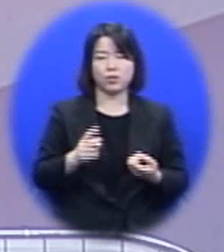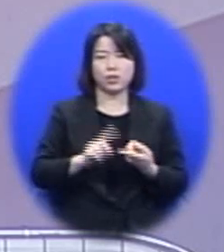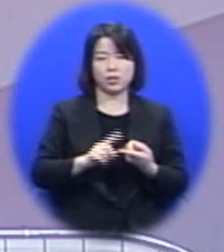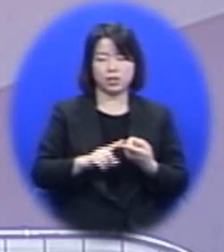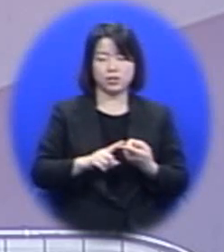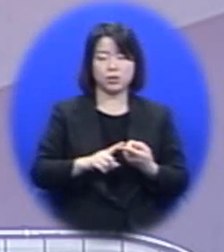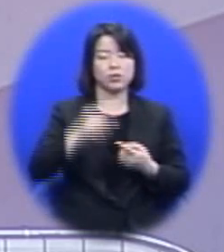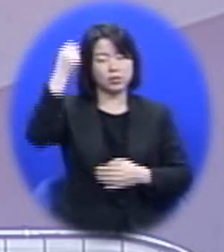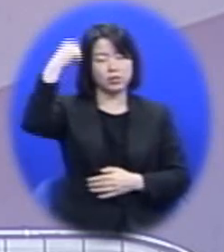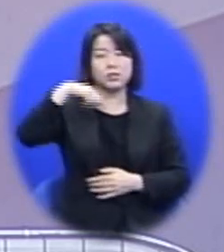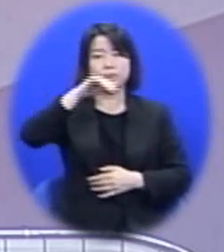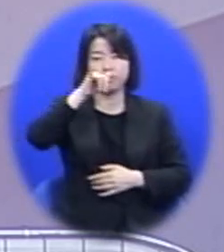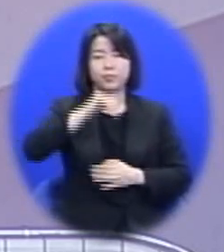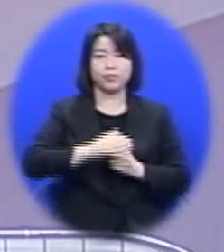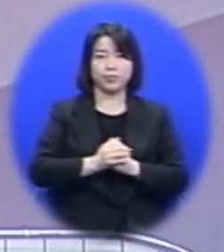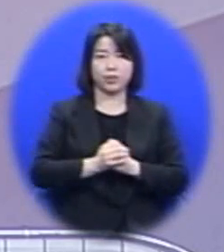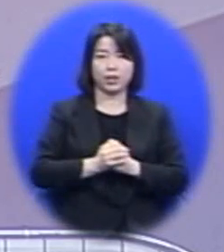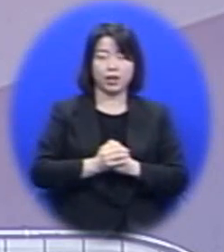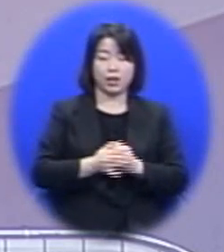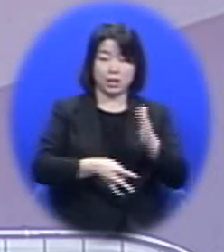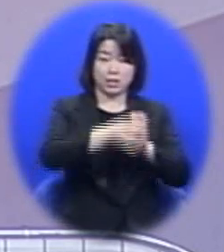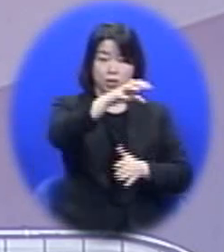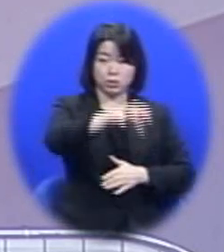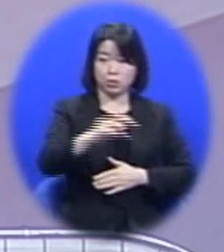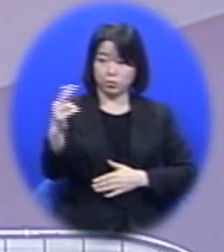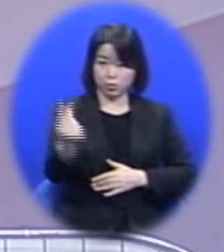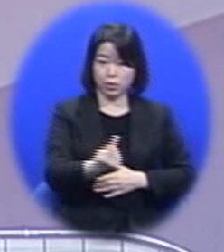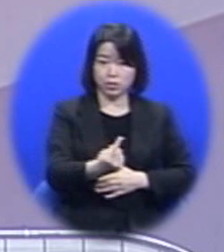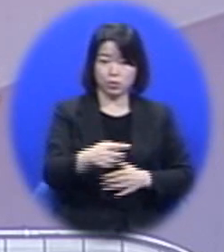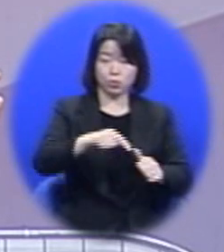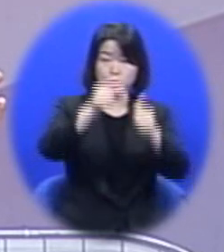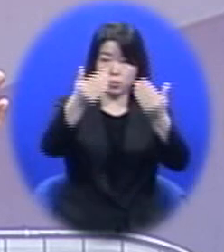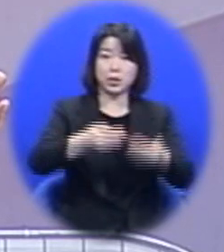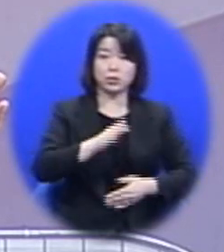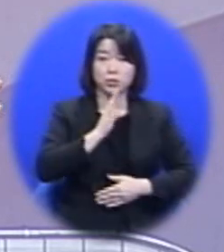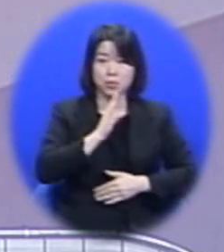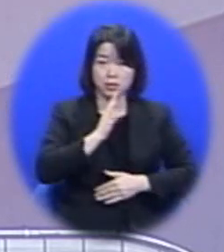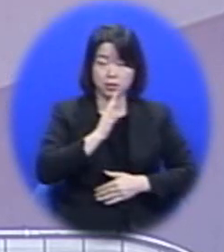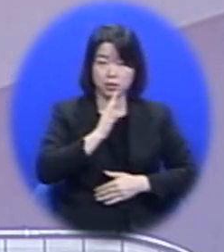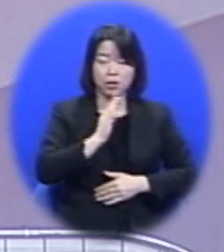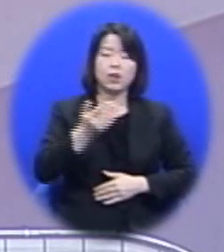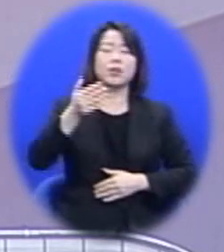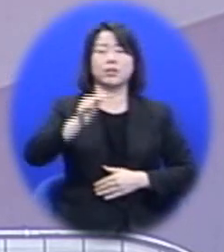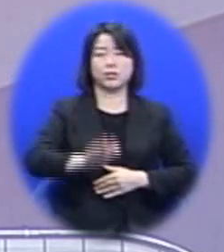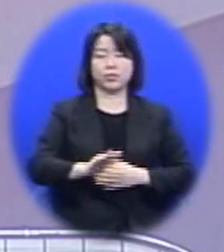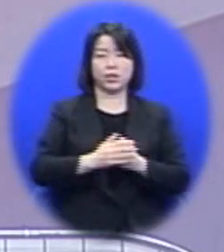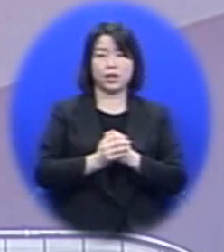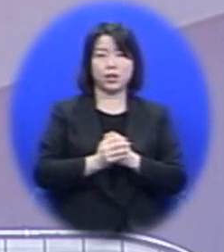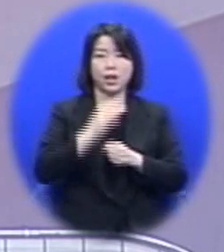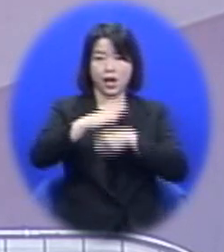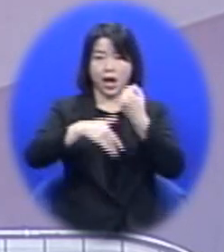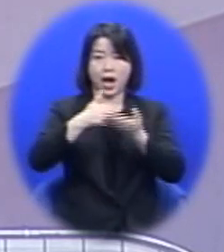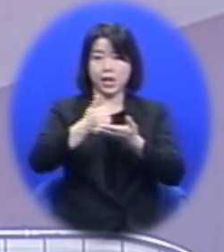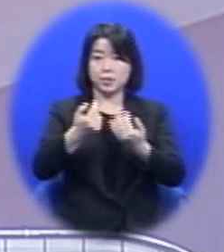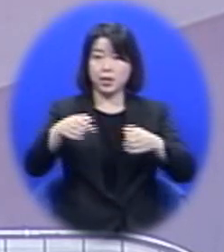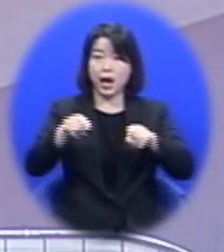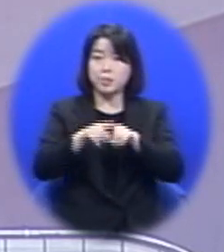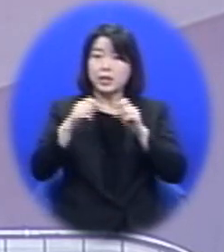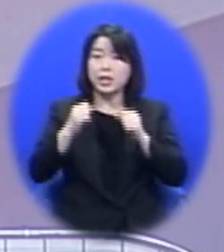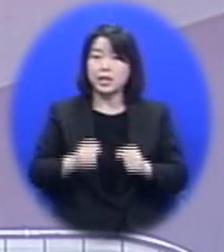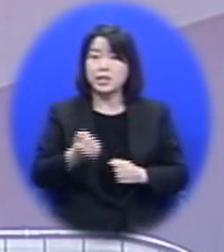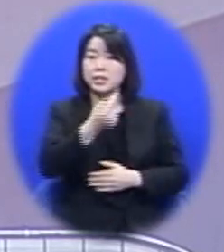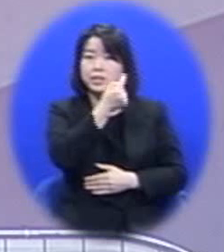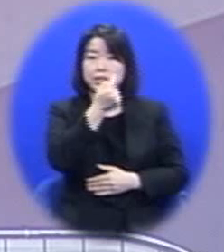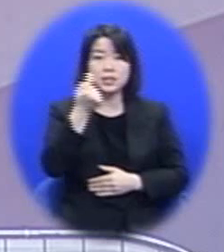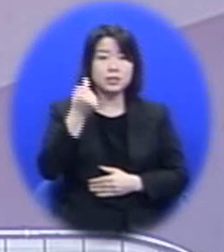느낀 거예요. 예루살렘으로 돌아왔습니다. 구원은 받았어요. 그런데 하나님이 함께 계시는